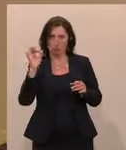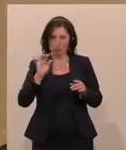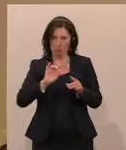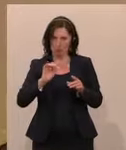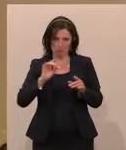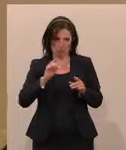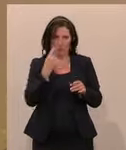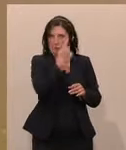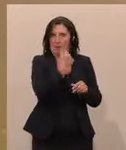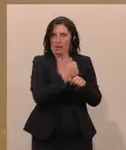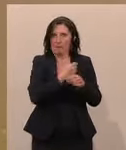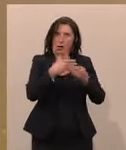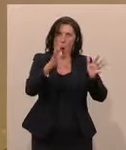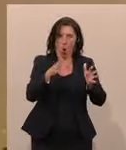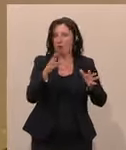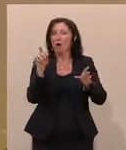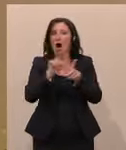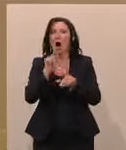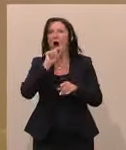ist. Und es hat auch nichts mit der Europawahl zu tun.